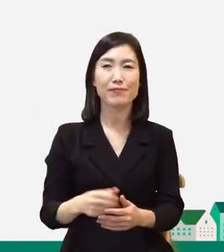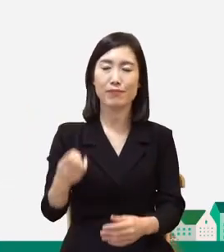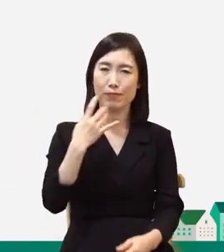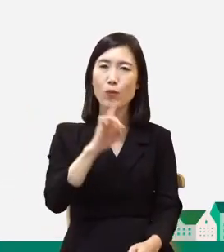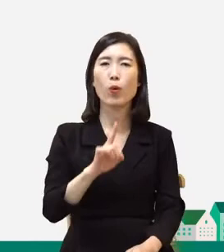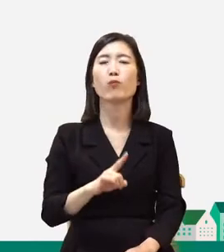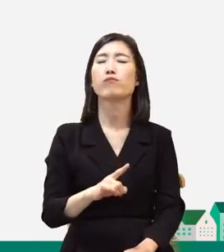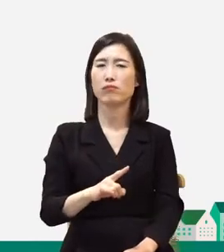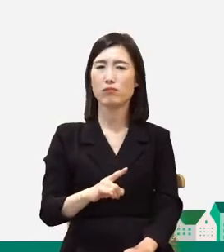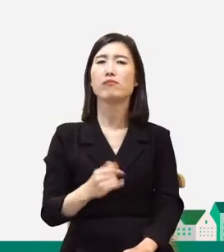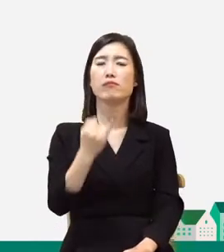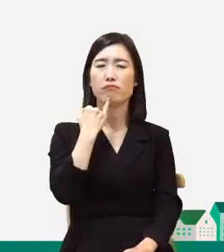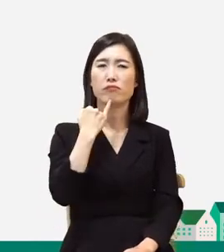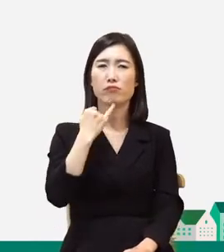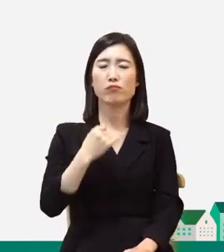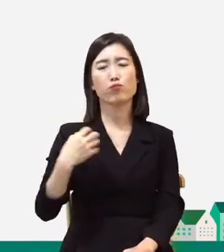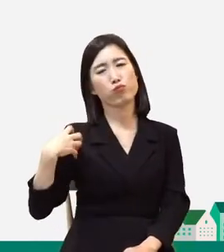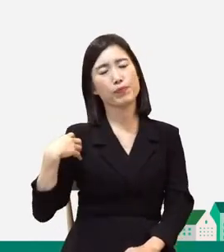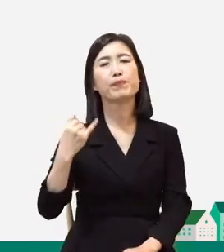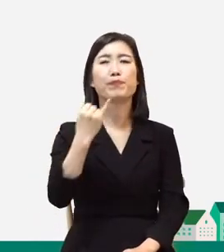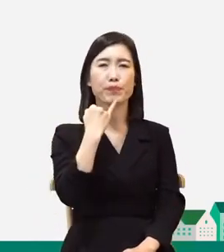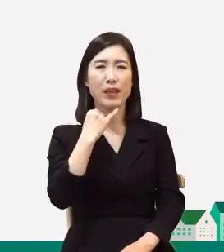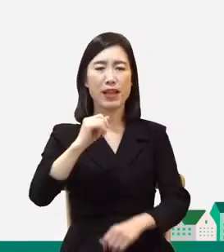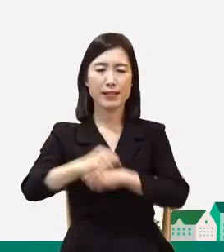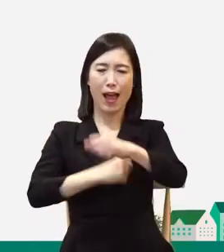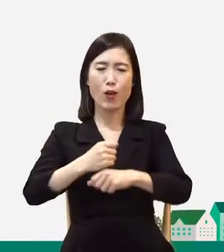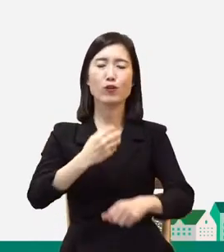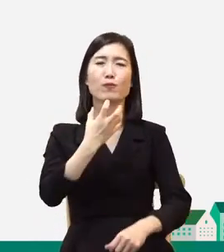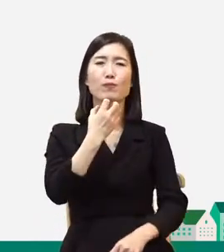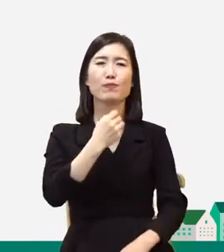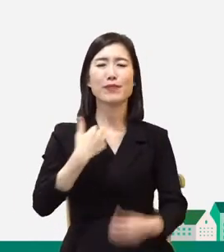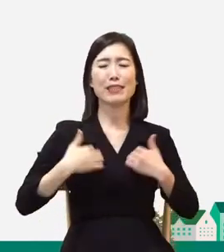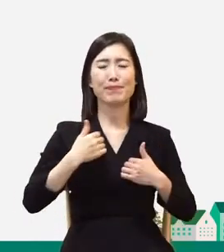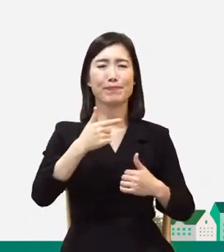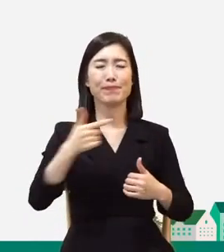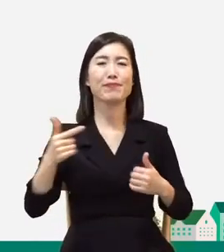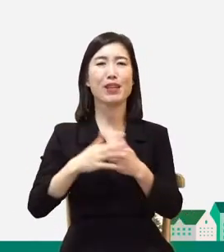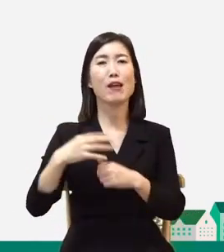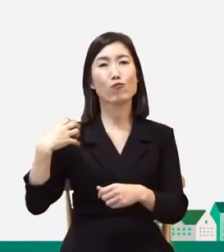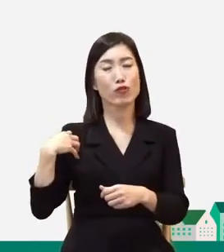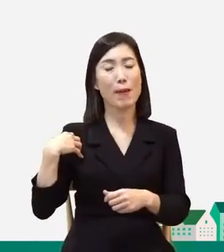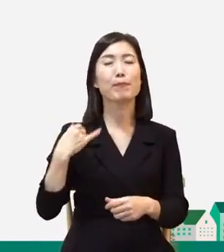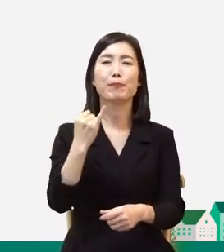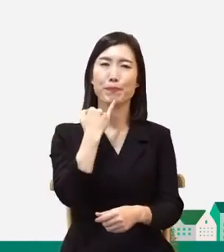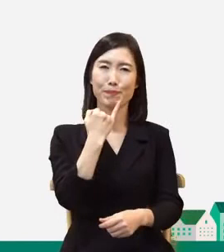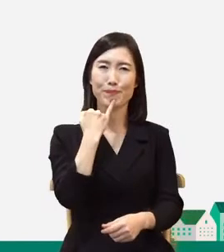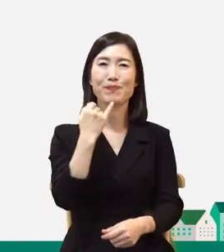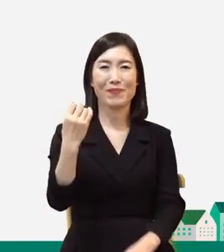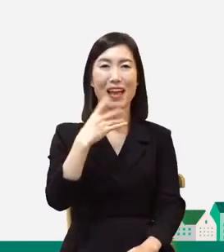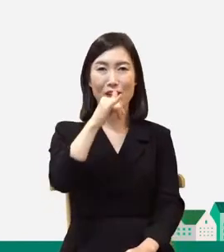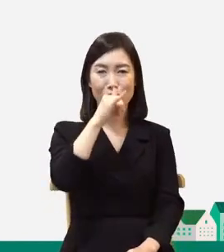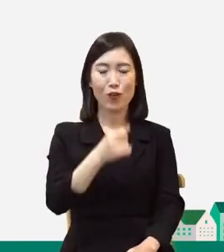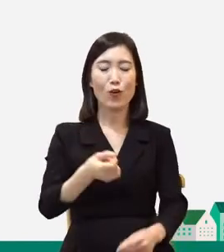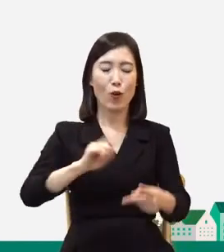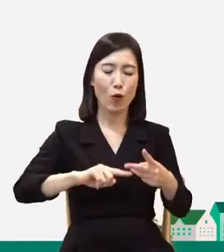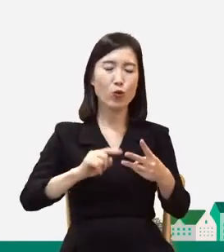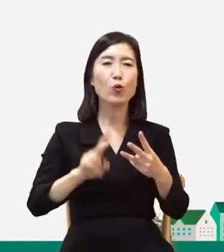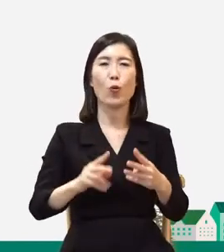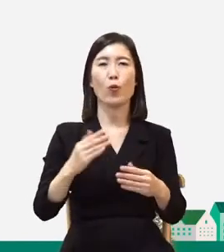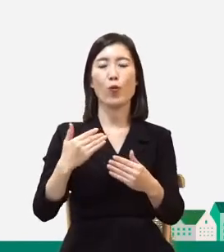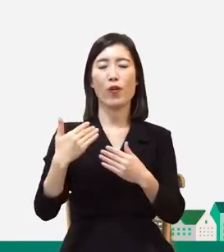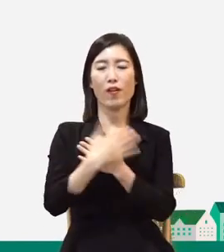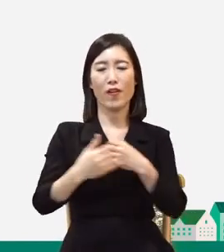당연히 자유가 훨씬 크기 때문에 그 정도 책임은 충분히 감당할 수 있다고 말씀하셨어요. 그리고 건강이 마지막 변화가